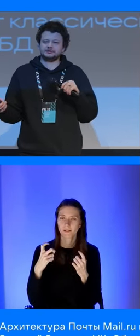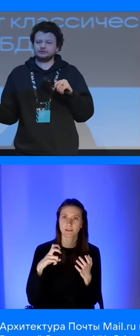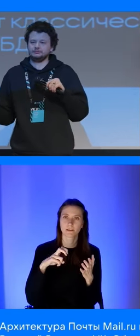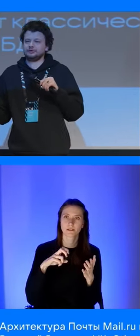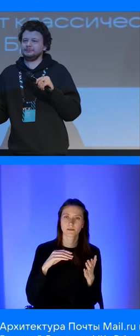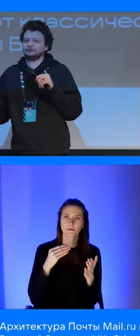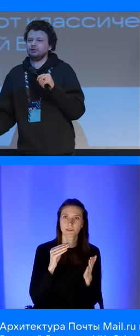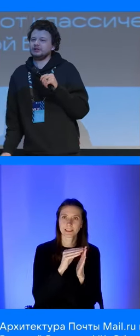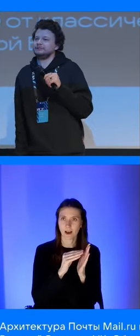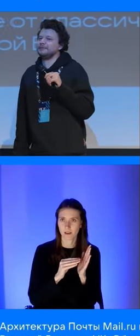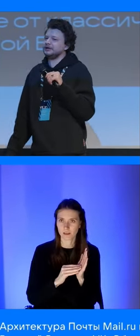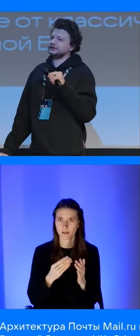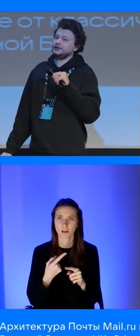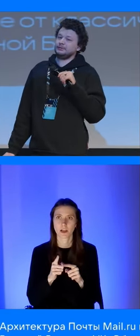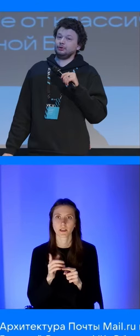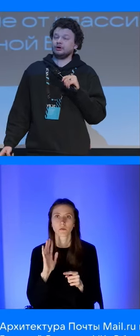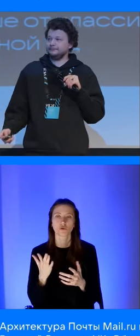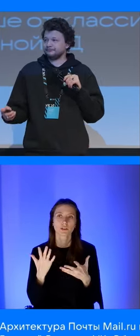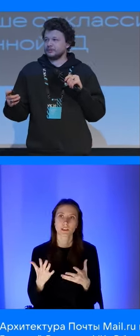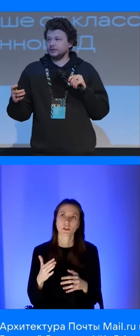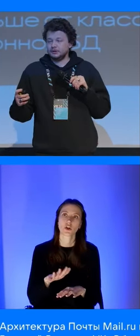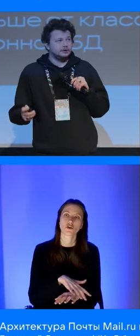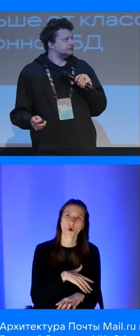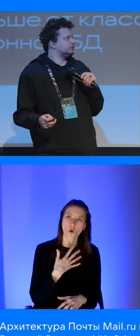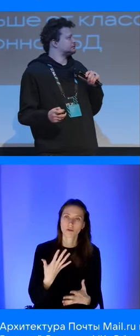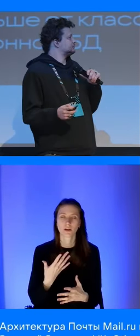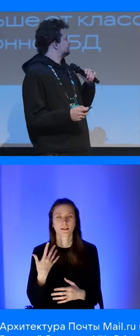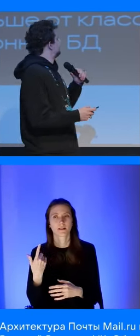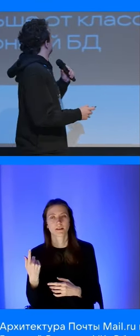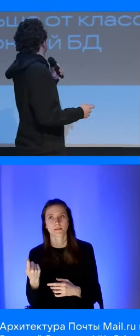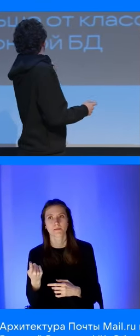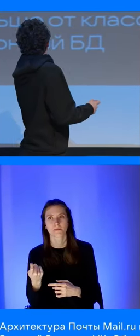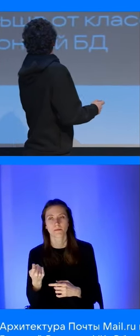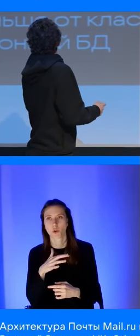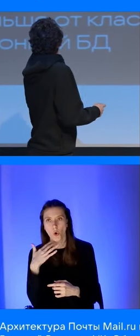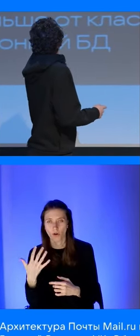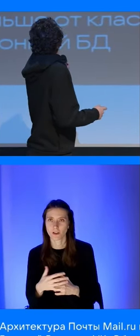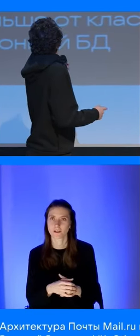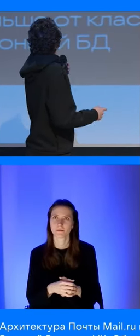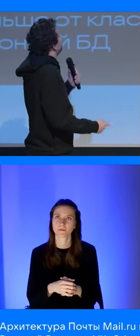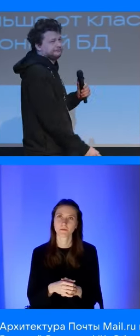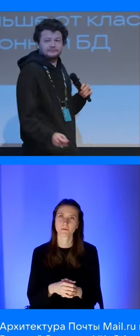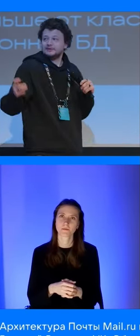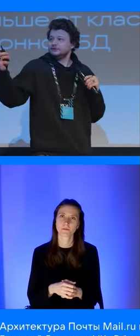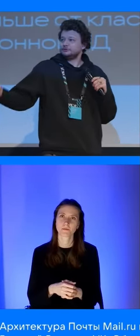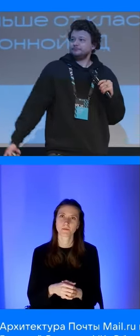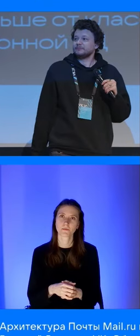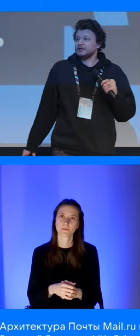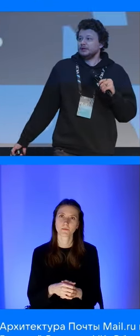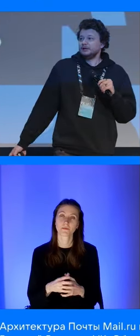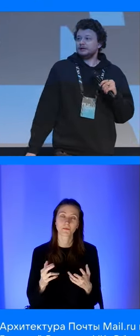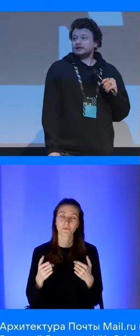Иначе просто оно будет либо долго, либо медленно, либо много. Вот, что тут, Миша, написано? Да,